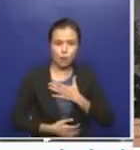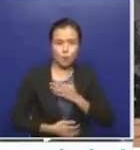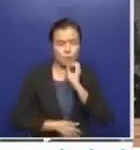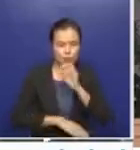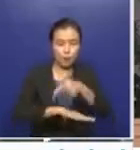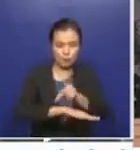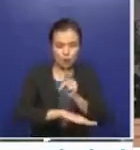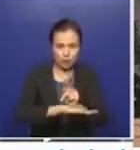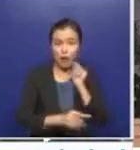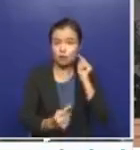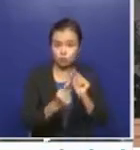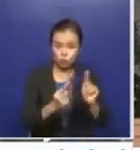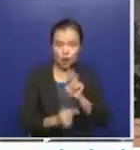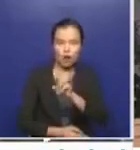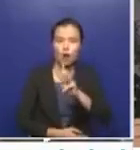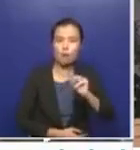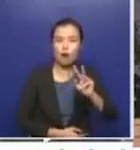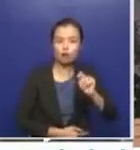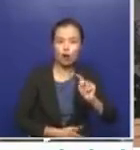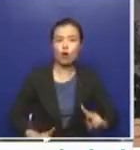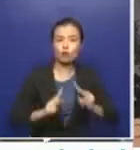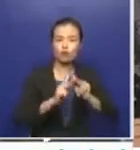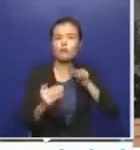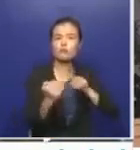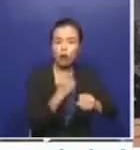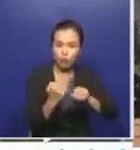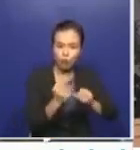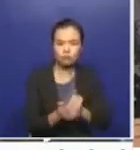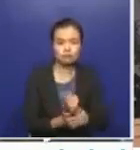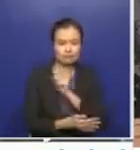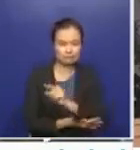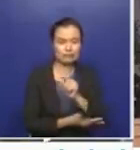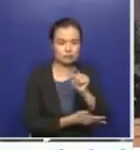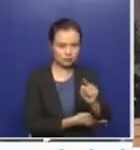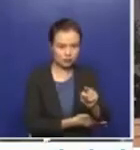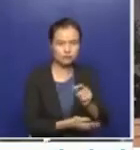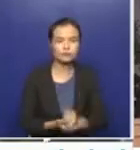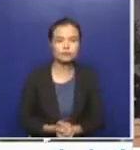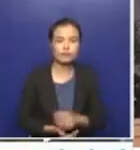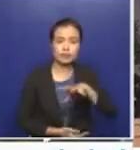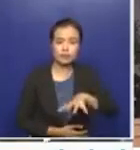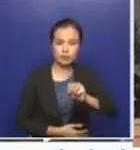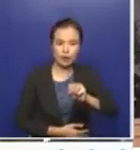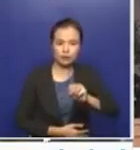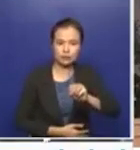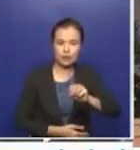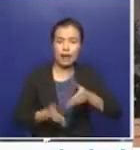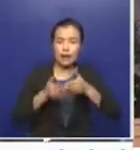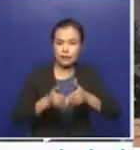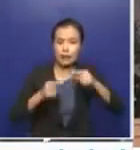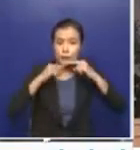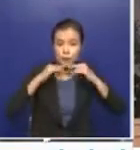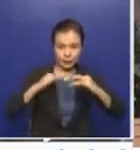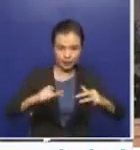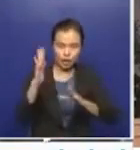านผ่านไปยังรัฐมนตรีว่าการกระทรวงคมนาคมได้สั่งการให้สำนักงานเจ้าท่าภูมิภาคจังหวัดชุมพ